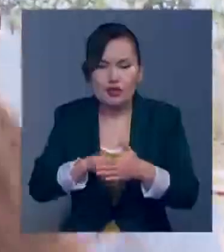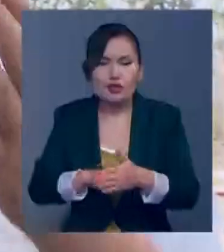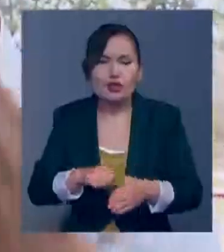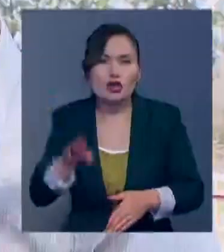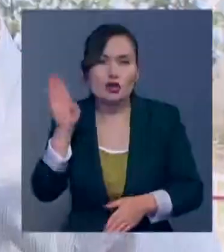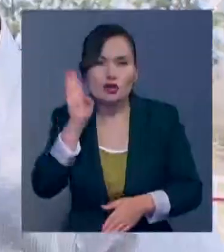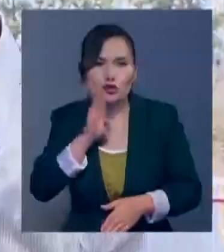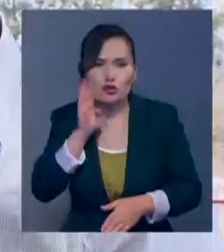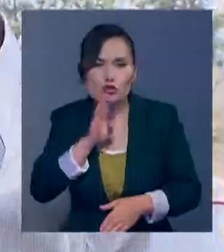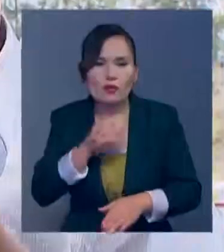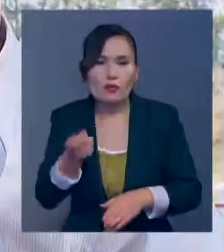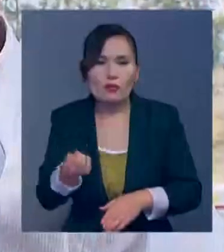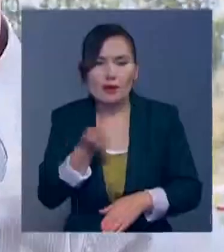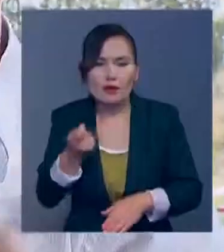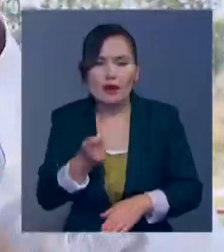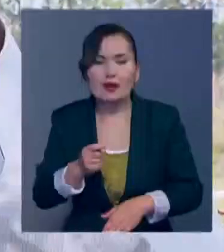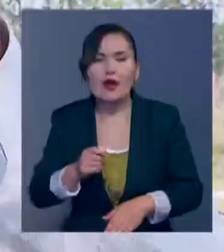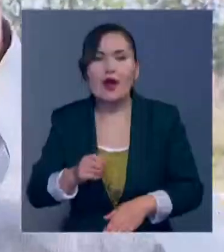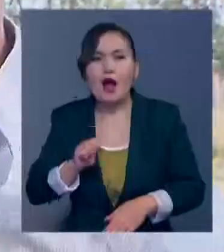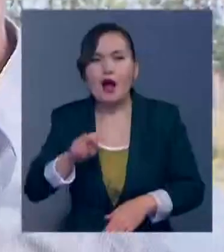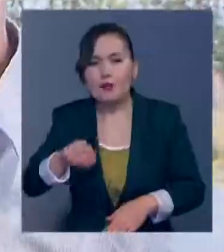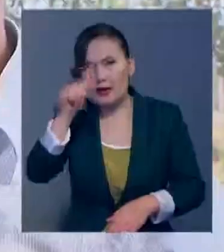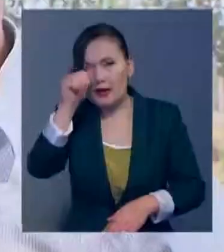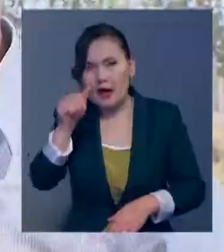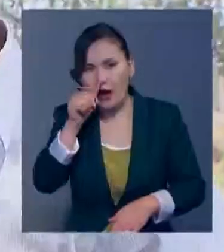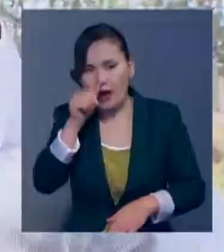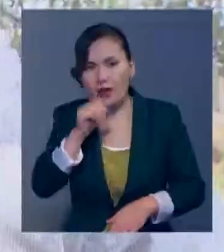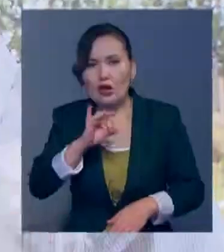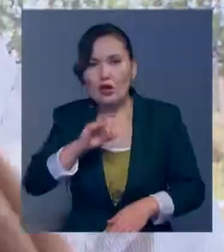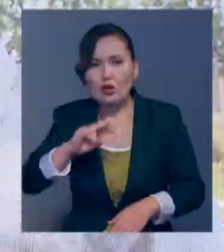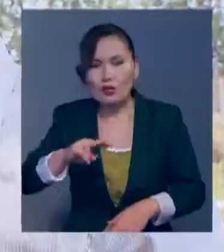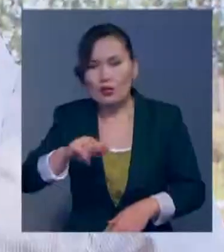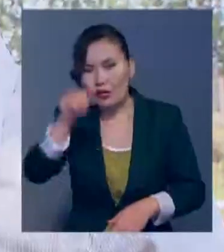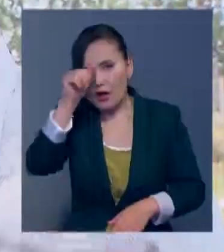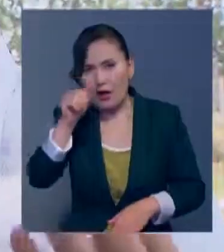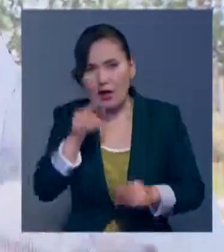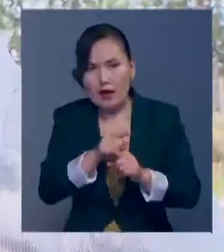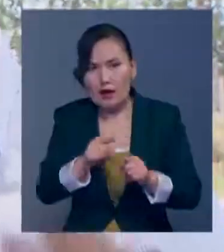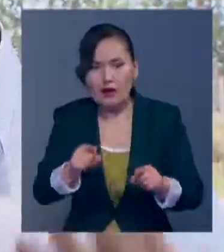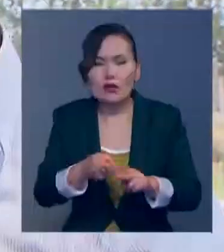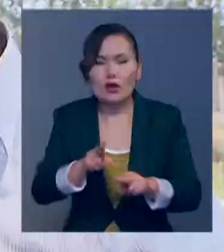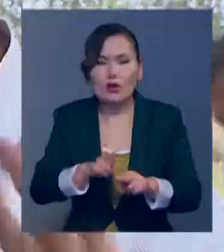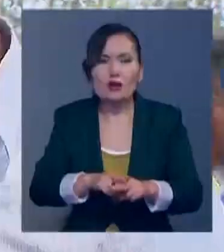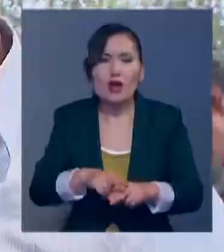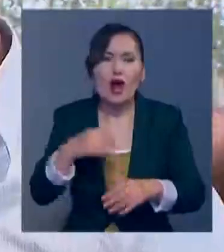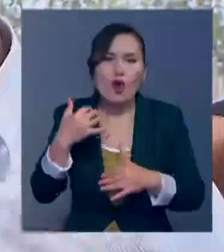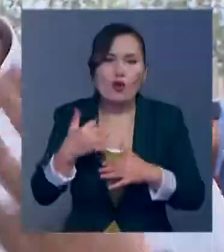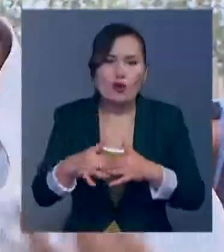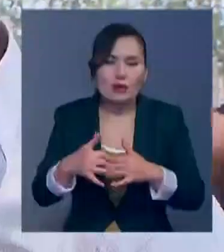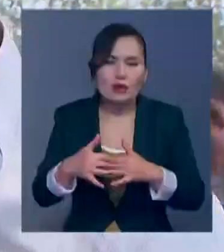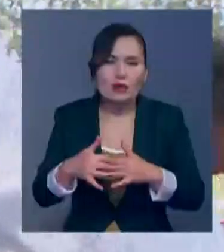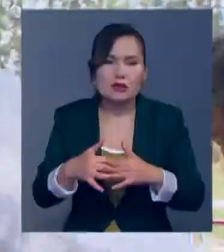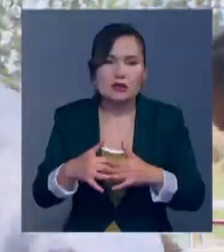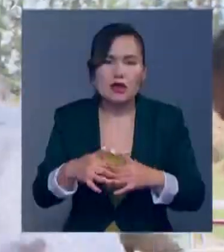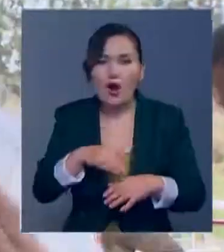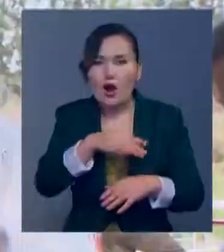мен шілде айларының аралығында алатын болсақ, мынау жаңағы орташа көп